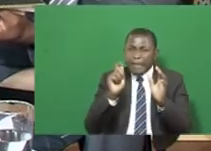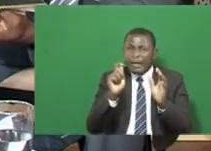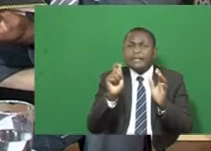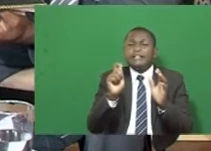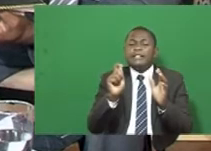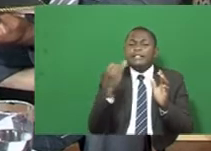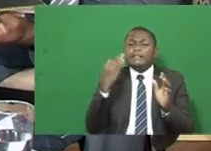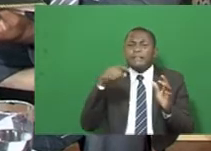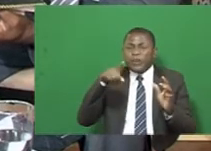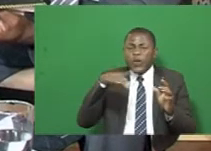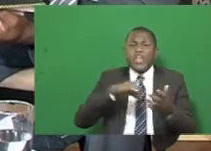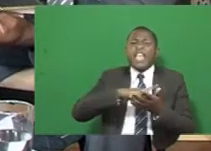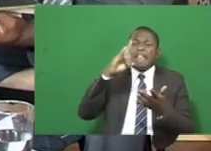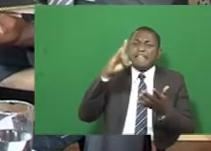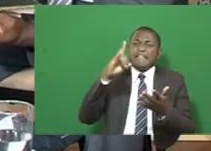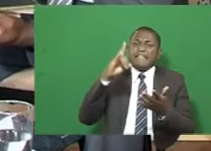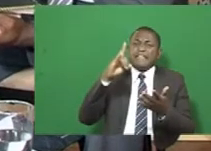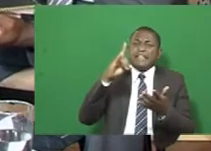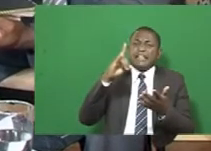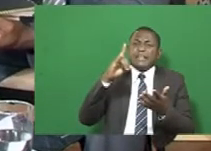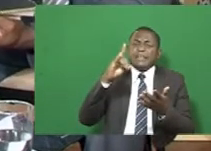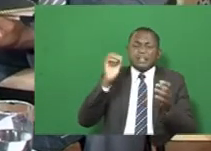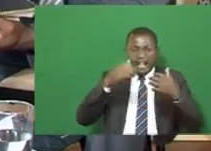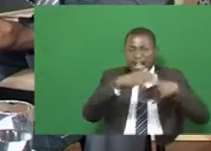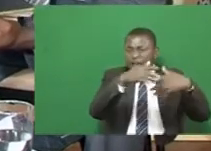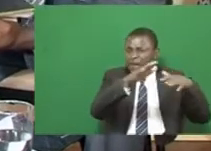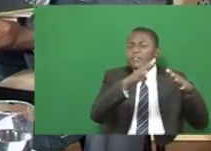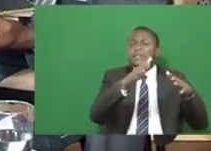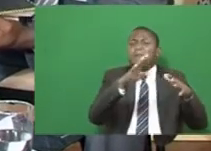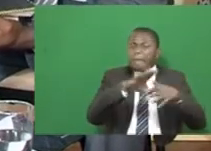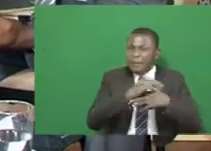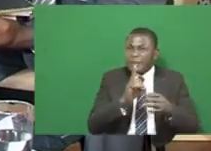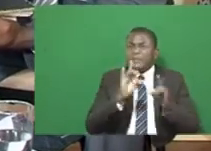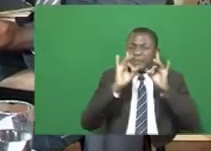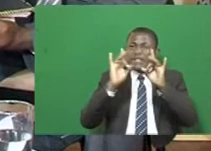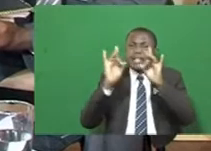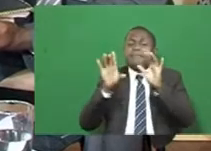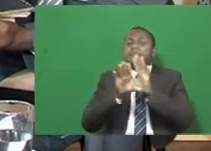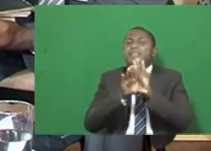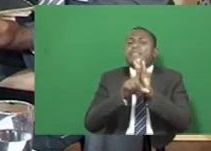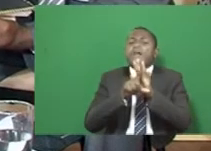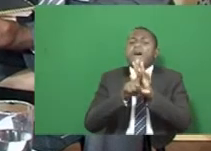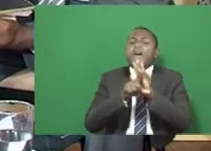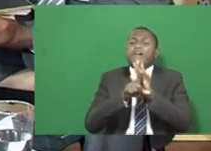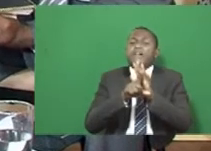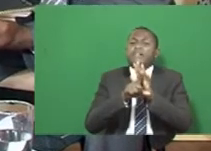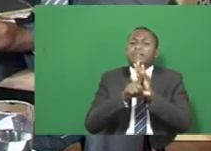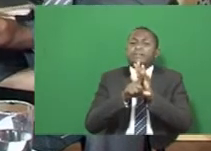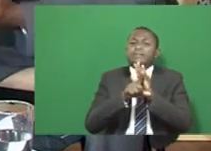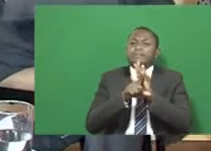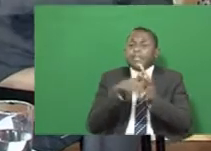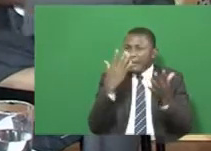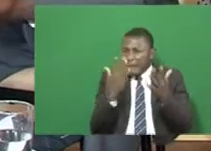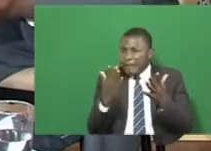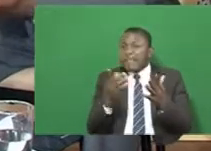uchichengetere mutemo kana kuti itori bonus. Tomboti chitoriwo chokwadi. Right. I know hangu tachizi. Uh-huh. Kuti pobva